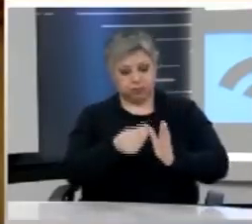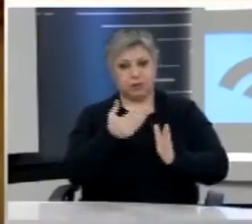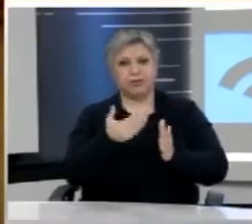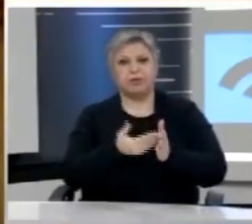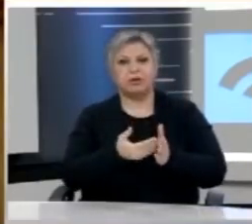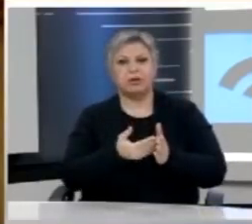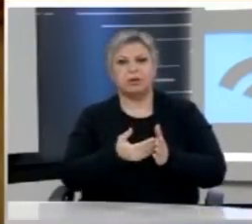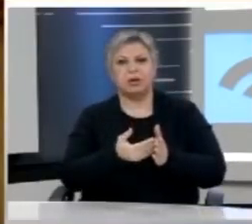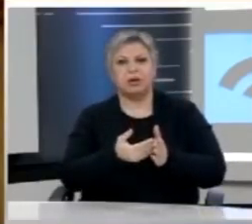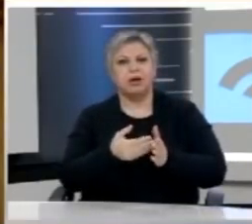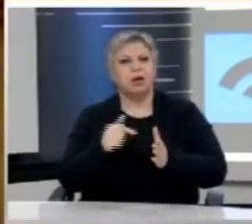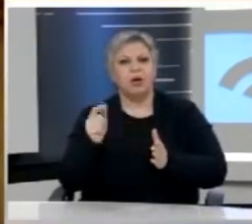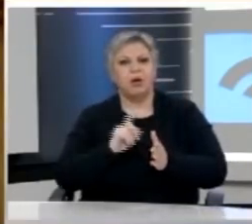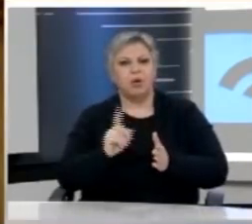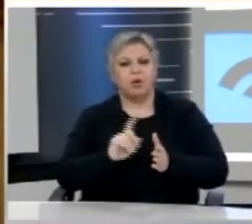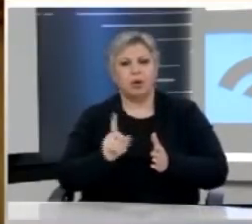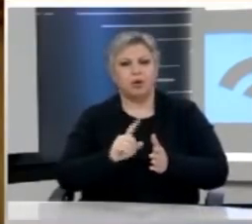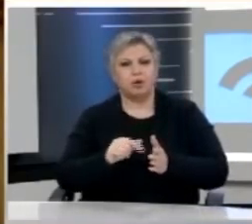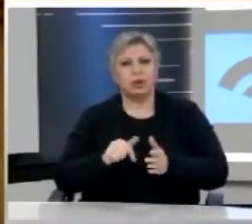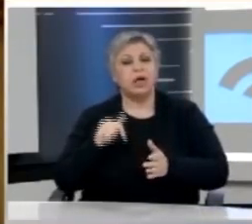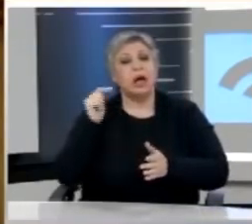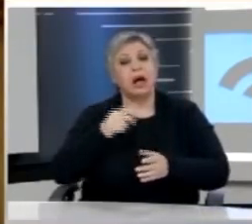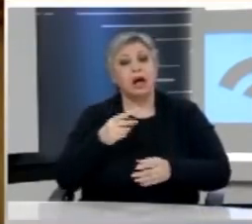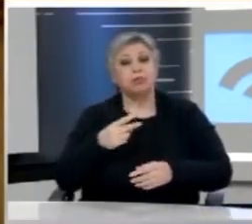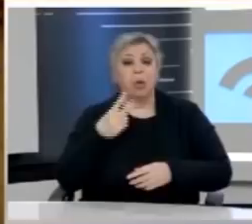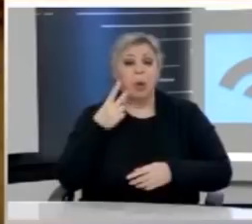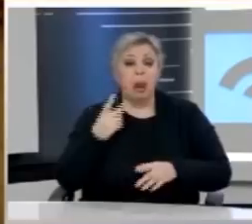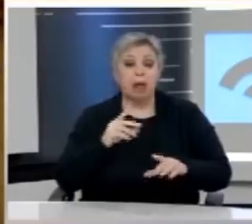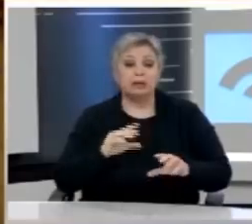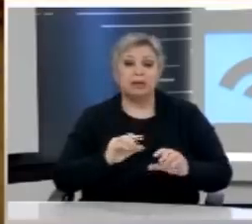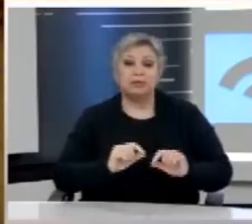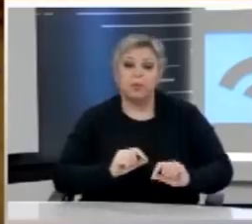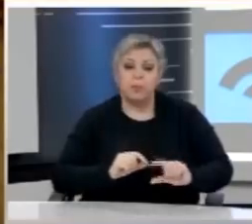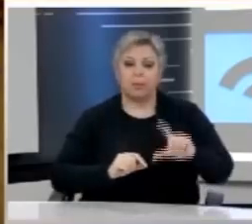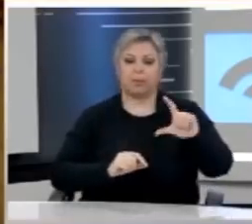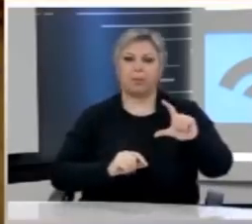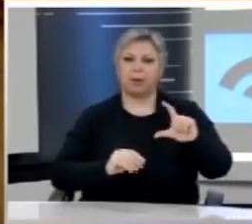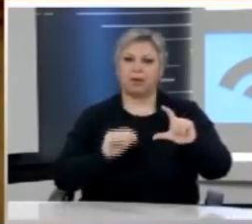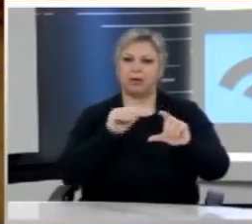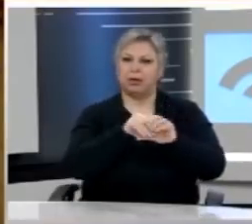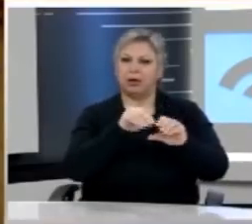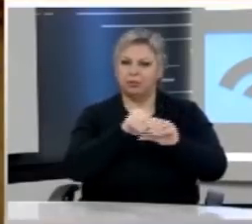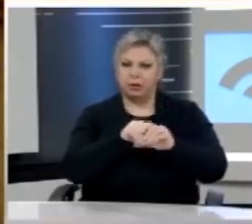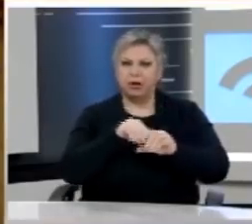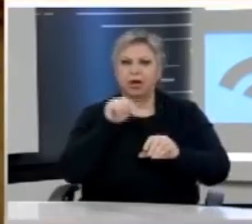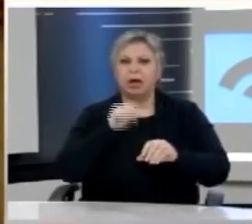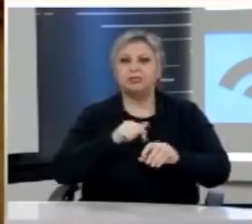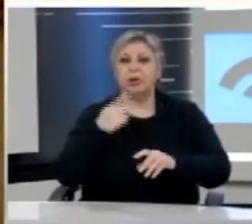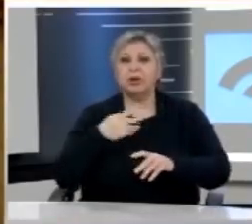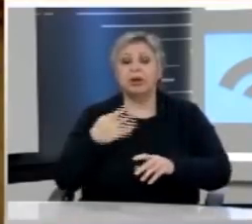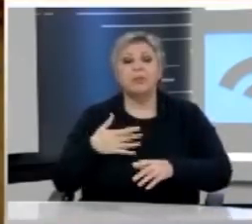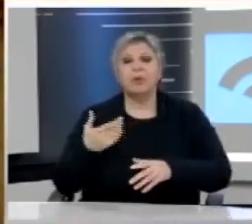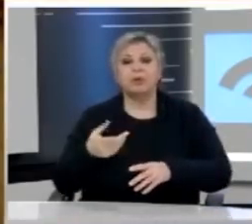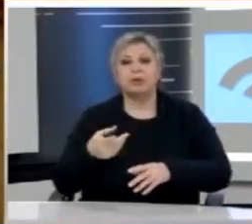δημοσιονομικής κατάστασης της χώρας μας απλά αποτυπώνει λογιστικά την